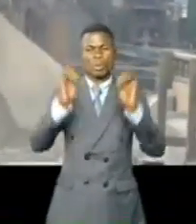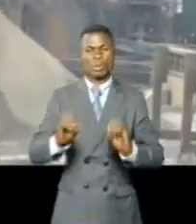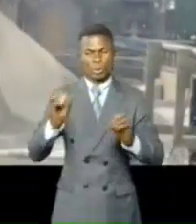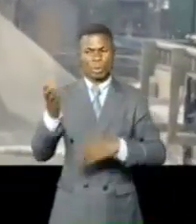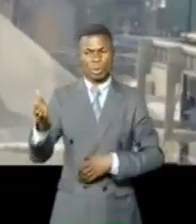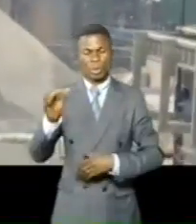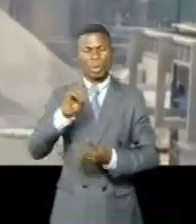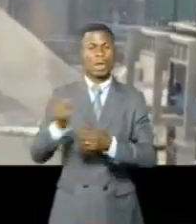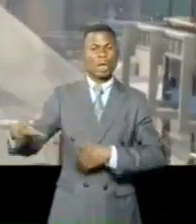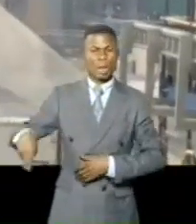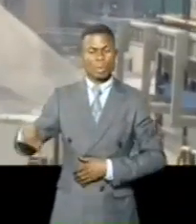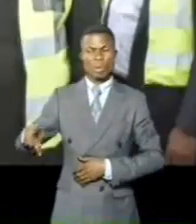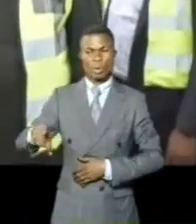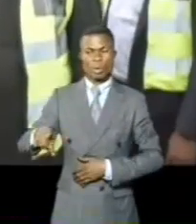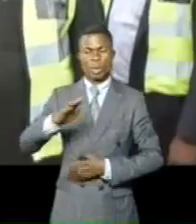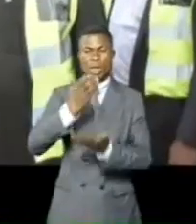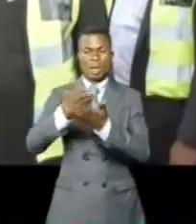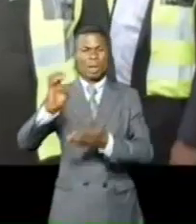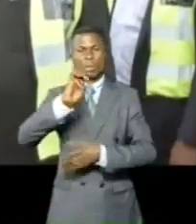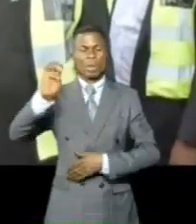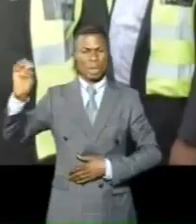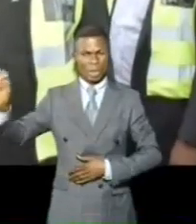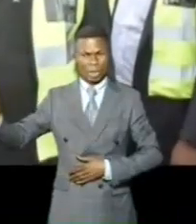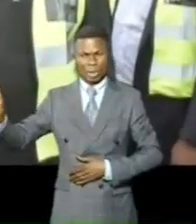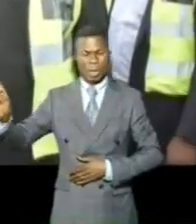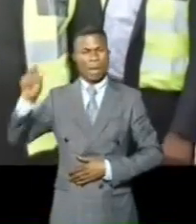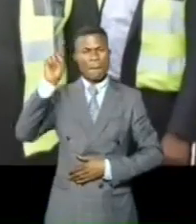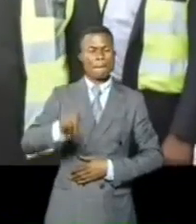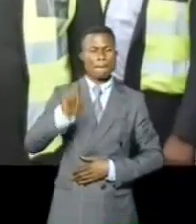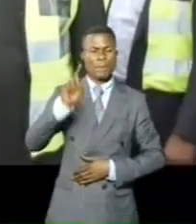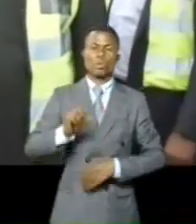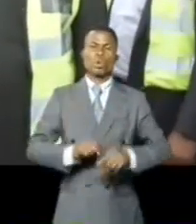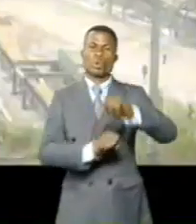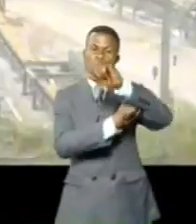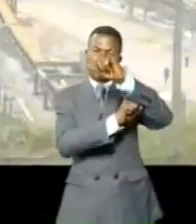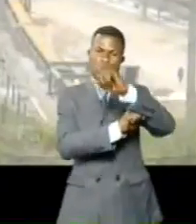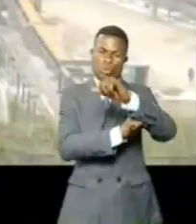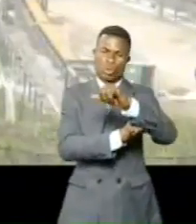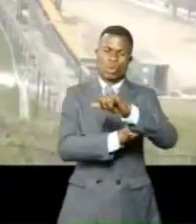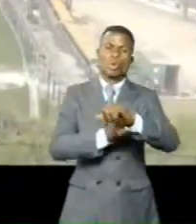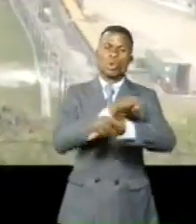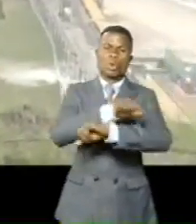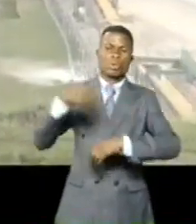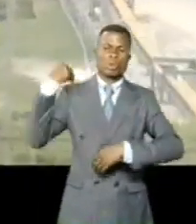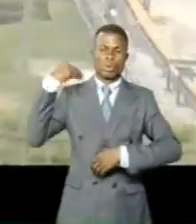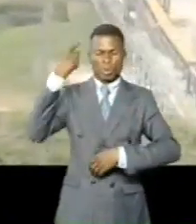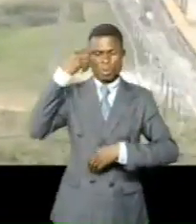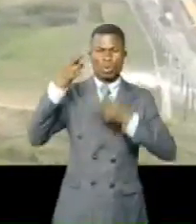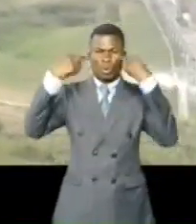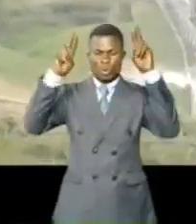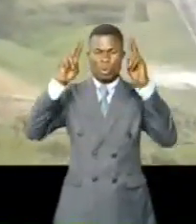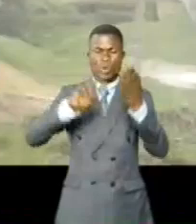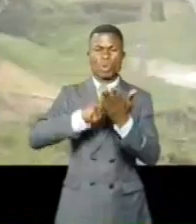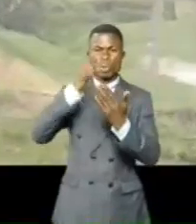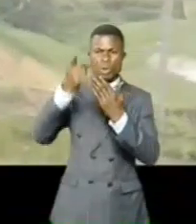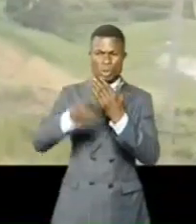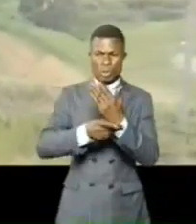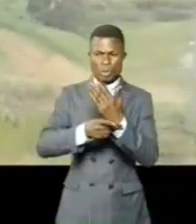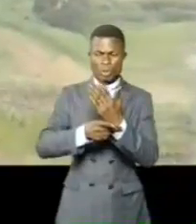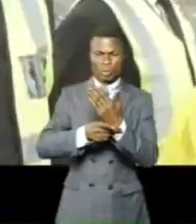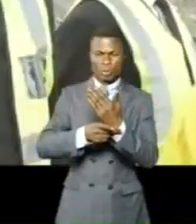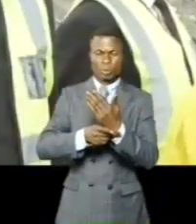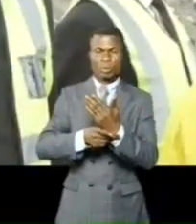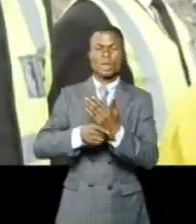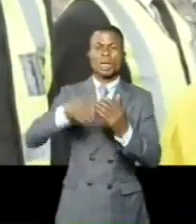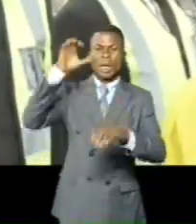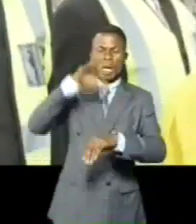ces provinces situées dans la partie orientale ont besoin d'un appui institutionnel pour la réussite du processus de